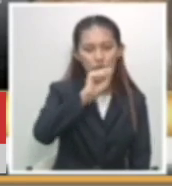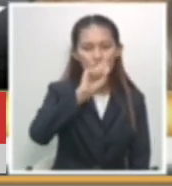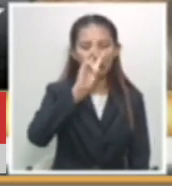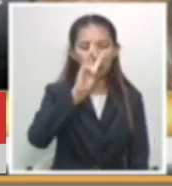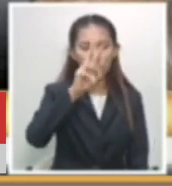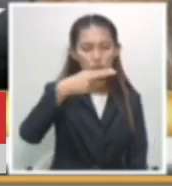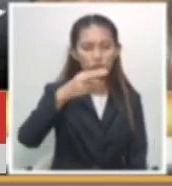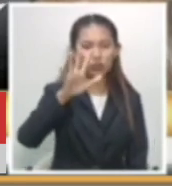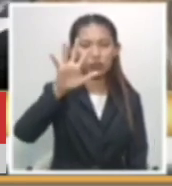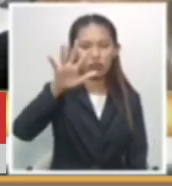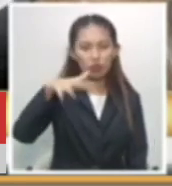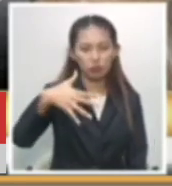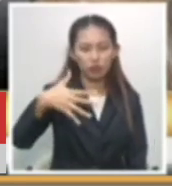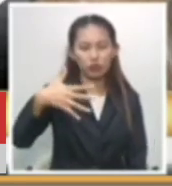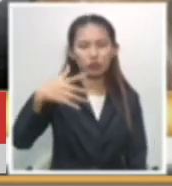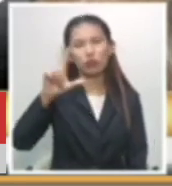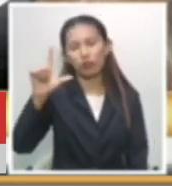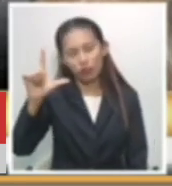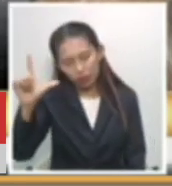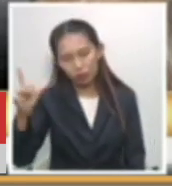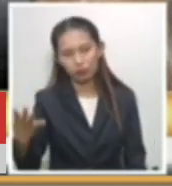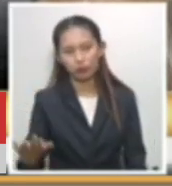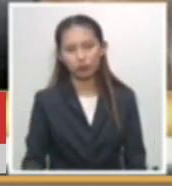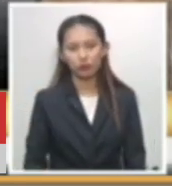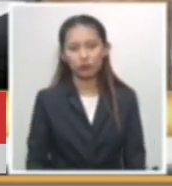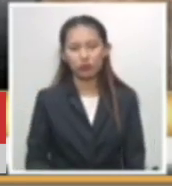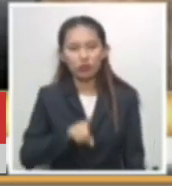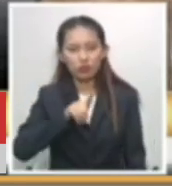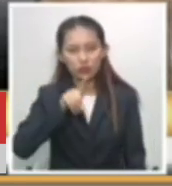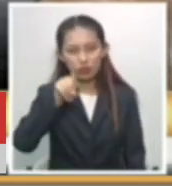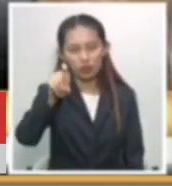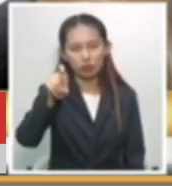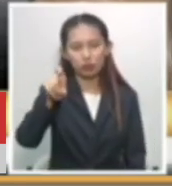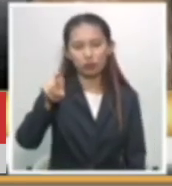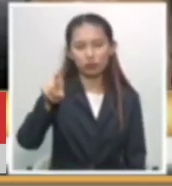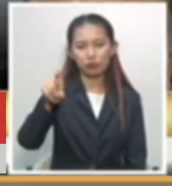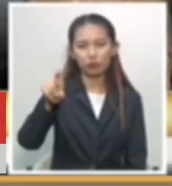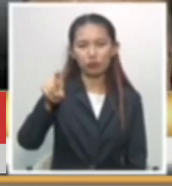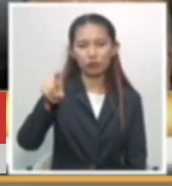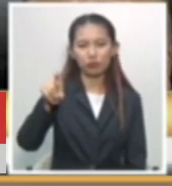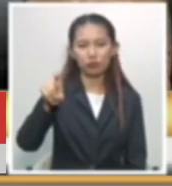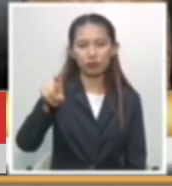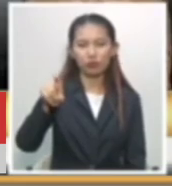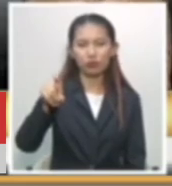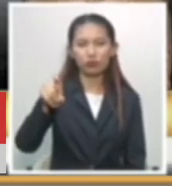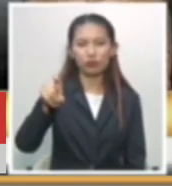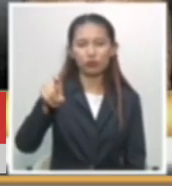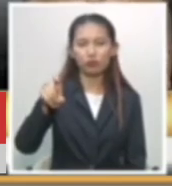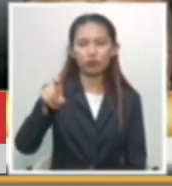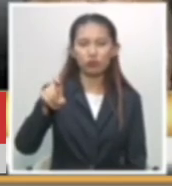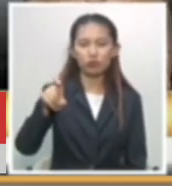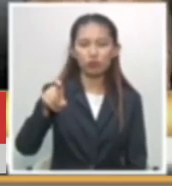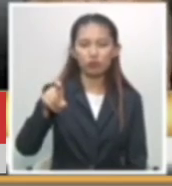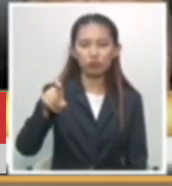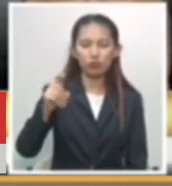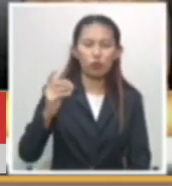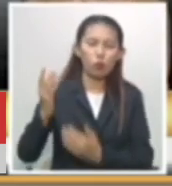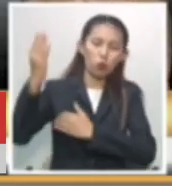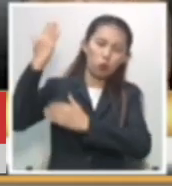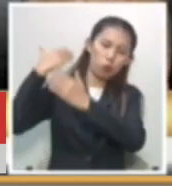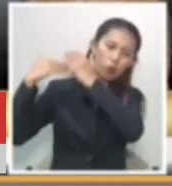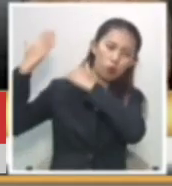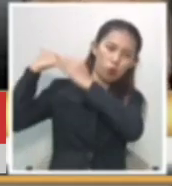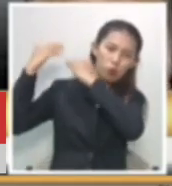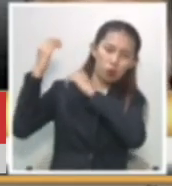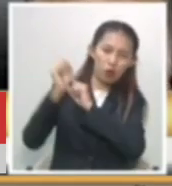765,000 ล้านเศษผมถามว่าจากผลงานที่ท่านบริหารมา